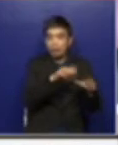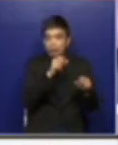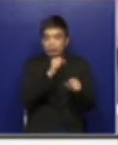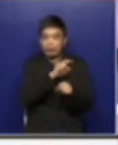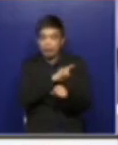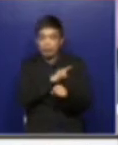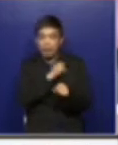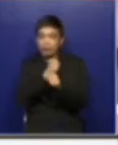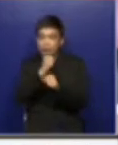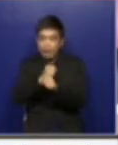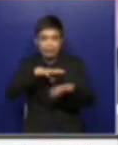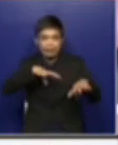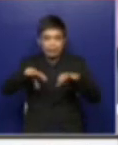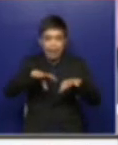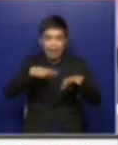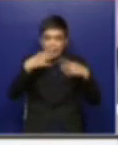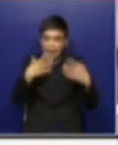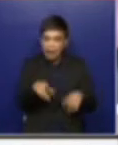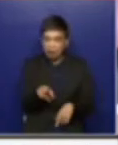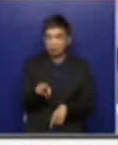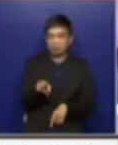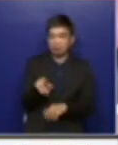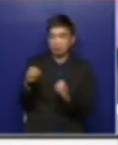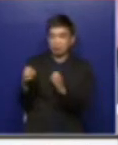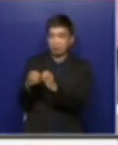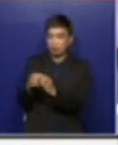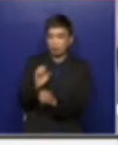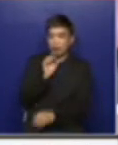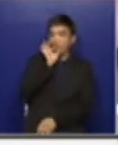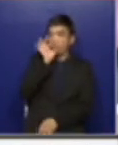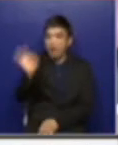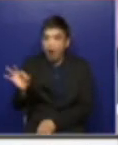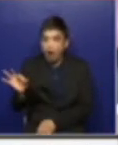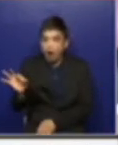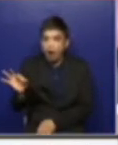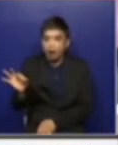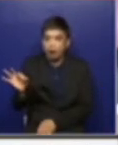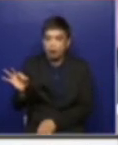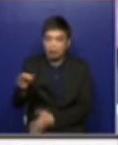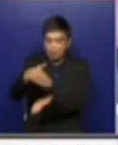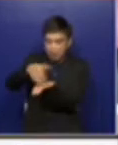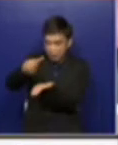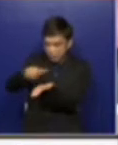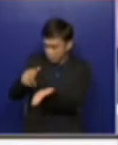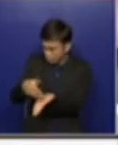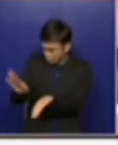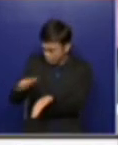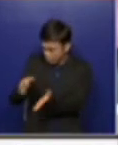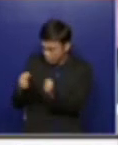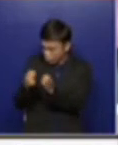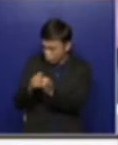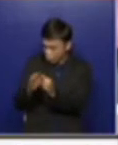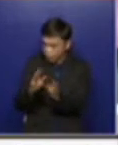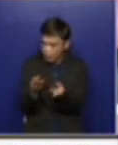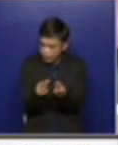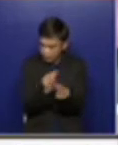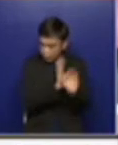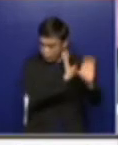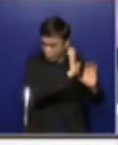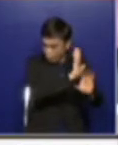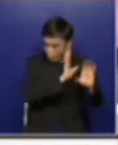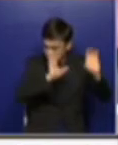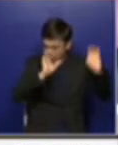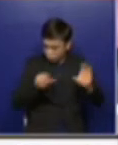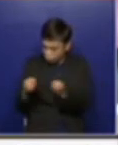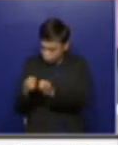าเสร็จแล้วก็มาฟ้องชาวบ้านเวลานี้ไล่ชาวบ้านออกทั่วประเทศไทยน้ำตาคนไทย